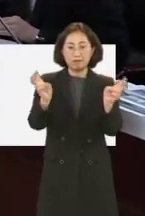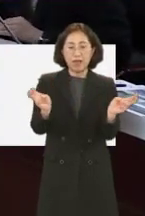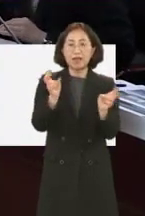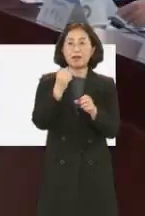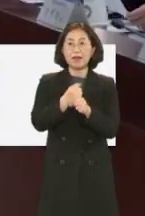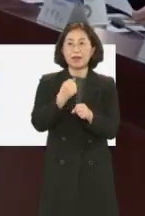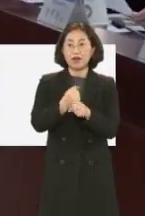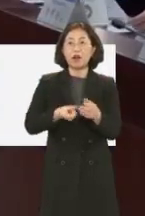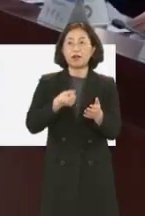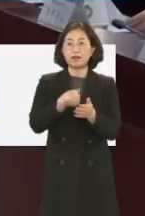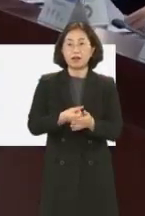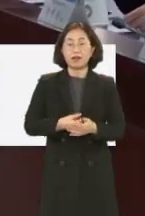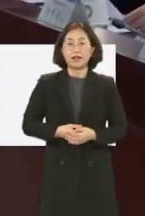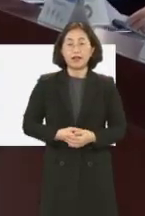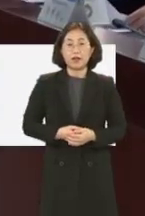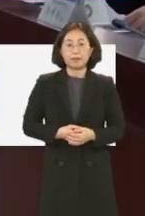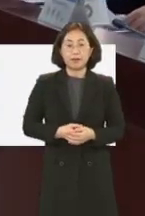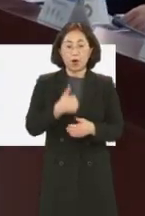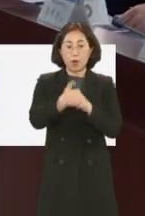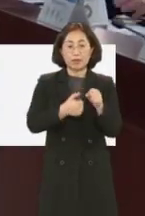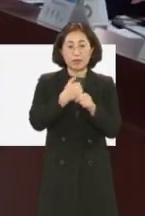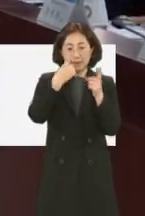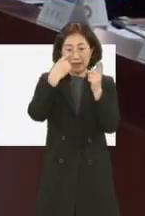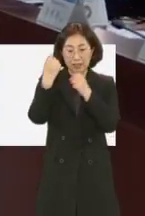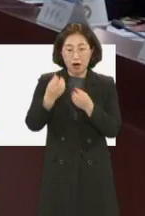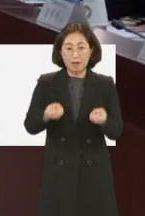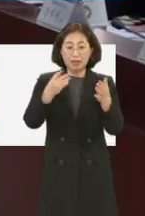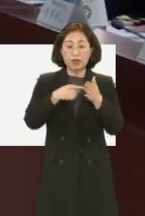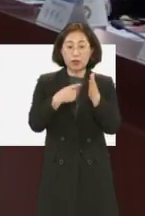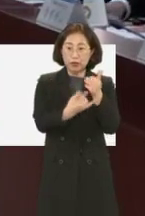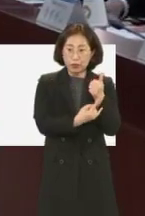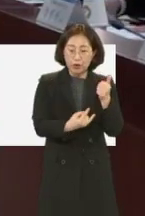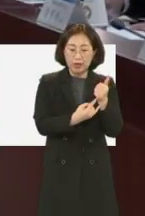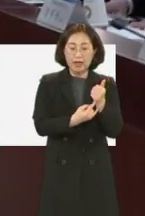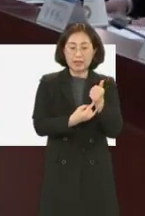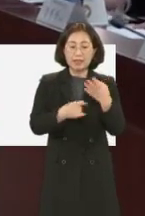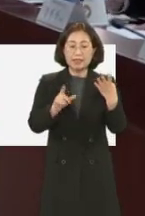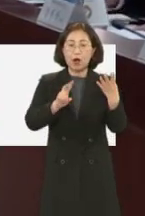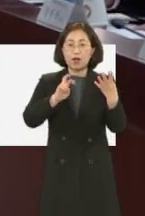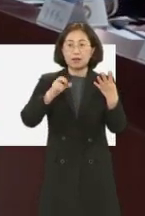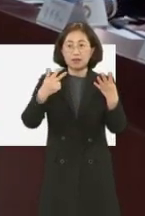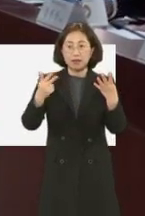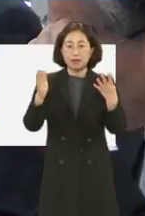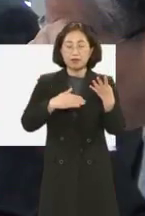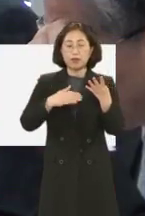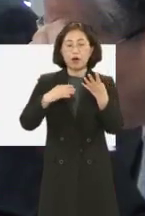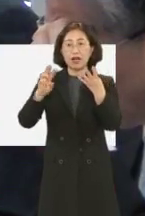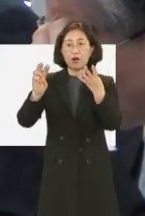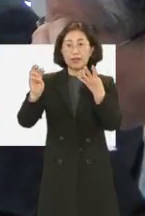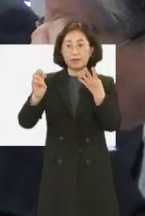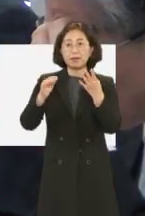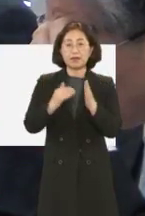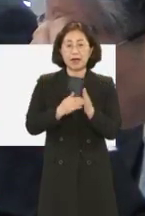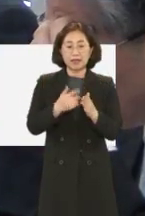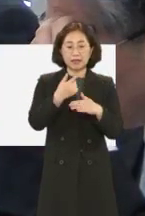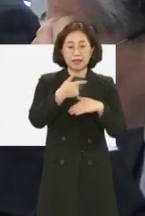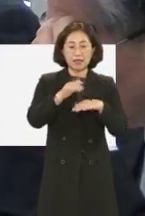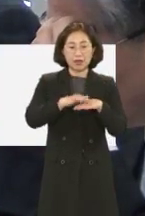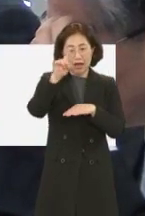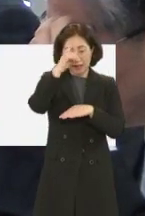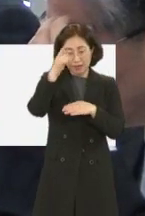엠블렘이 확정됐습니다. 50주년 기념행사 추진위원회는 또 4월 27일부터 30일까지